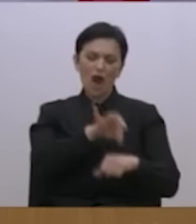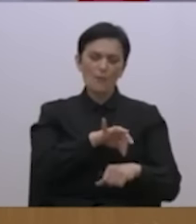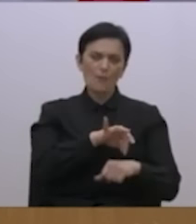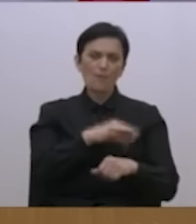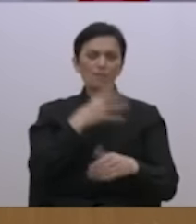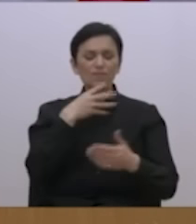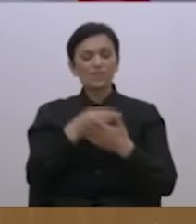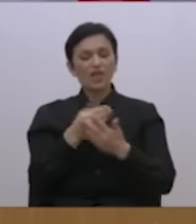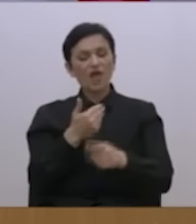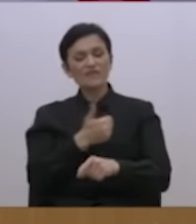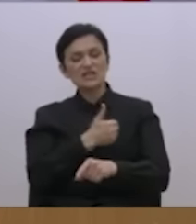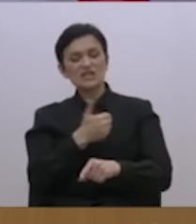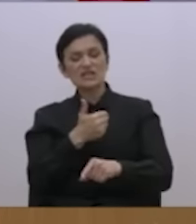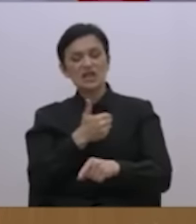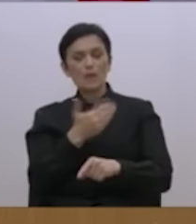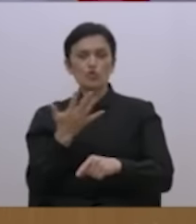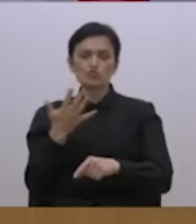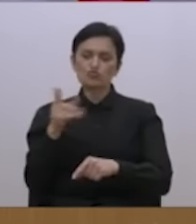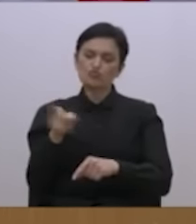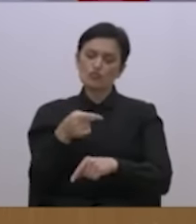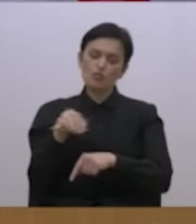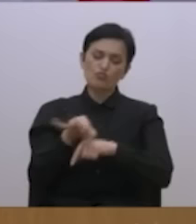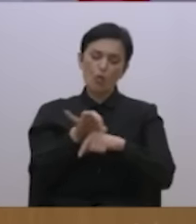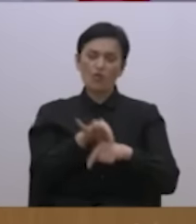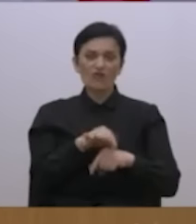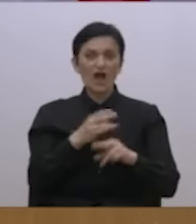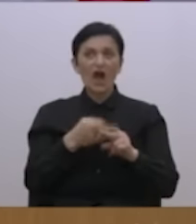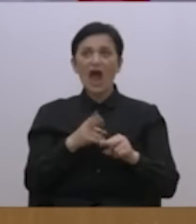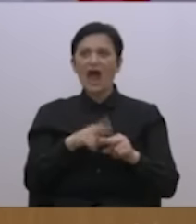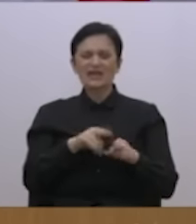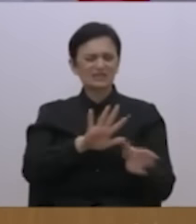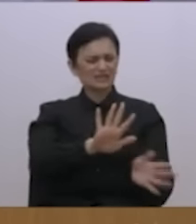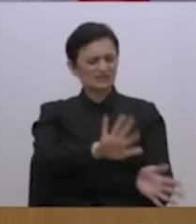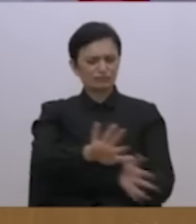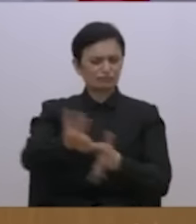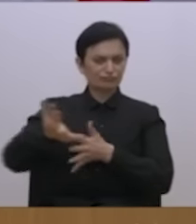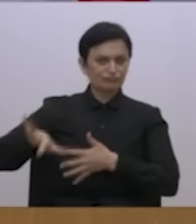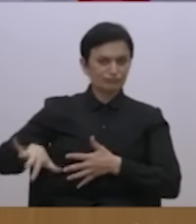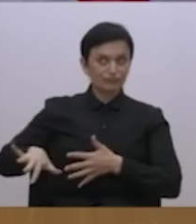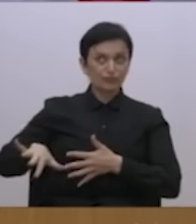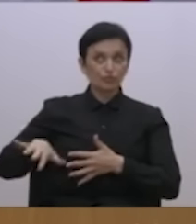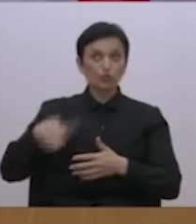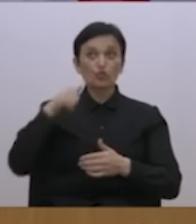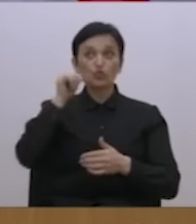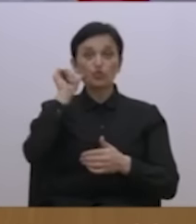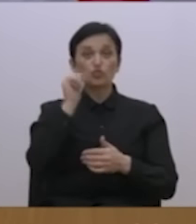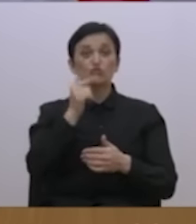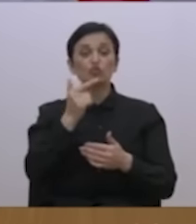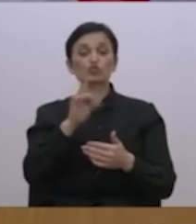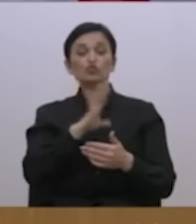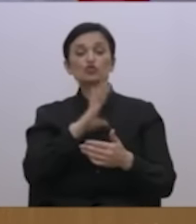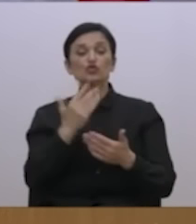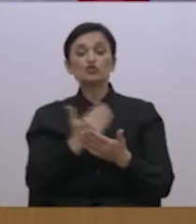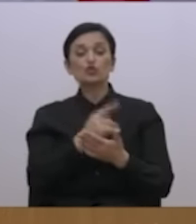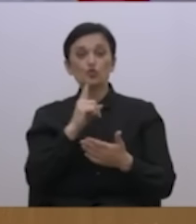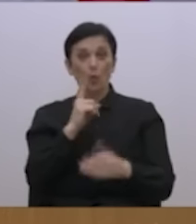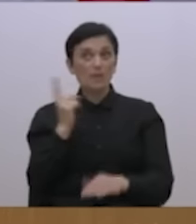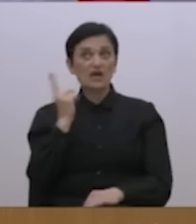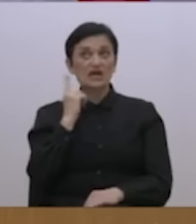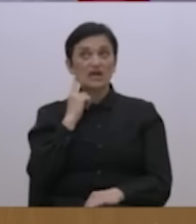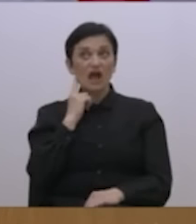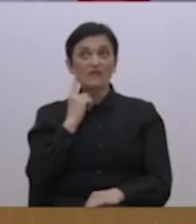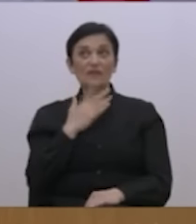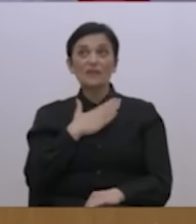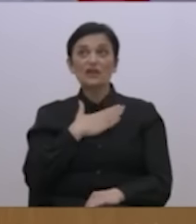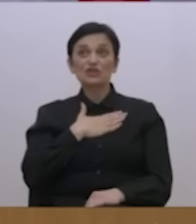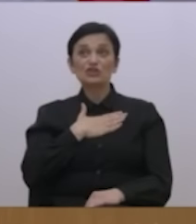თავისი ნებით იყო მოსული, მოყვანილი იყო თუ რაღაცა, ეს გვერდზე გადავდო. გუშინ თავარი ამბავი მოხდა, რომ გავიგეთ, რომ ჩვენ